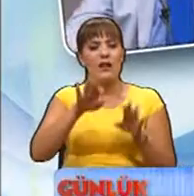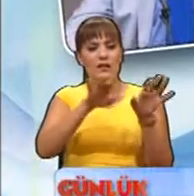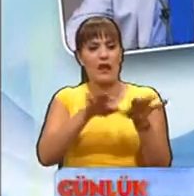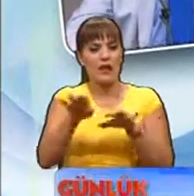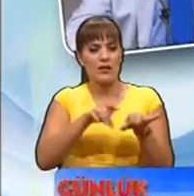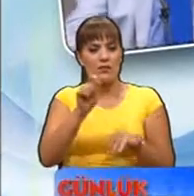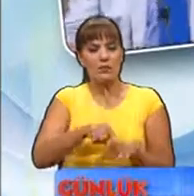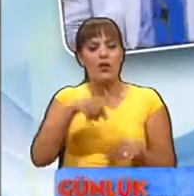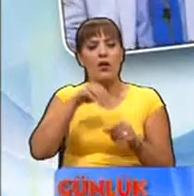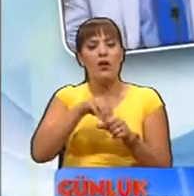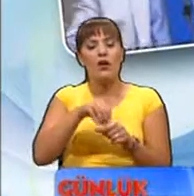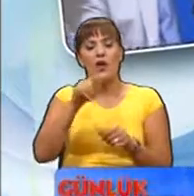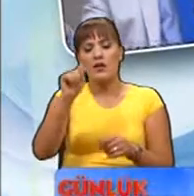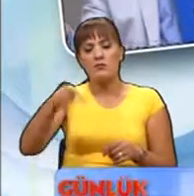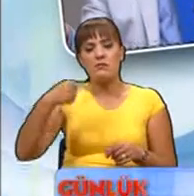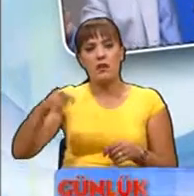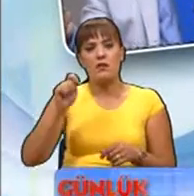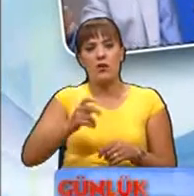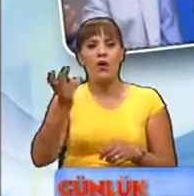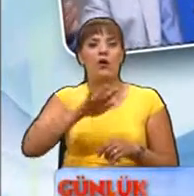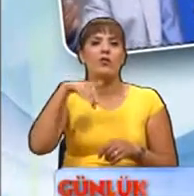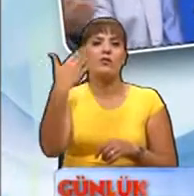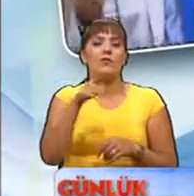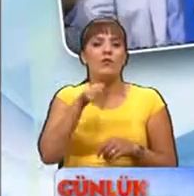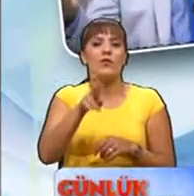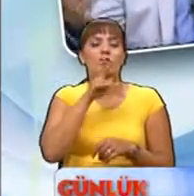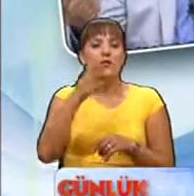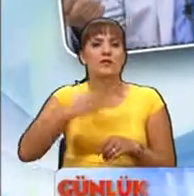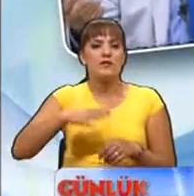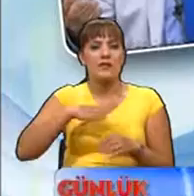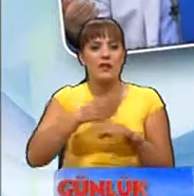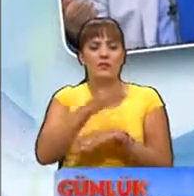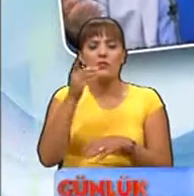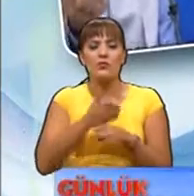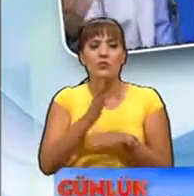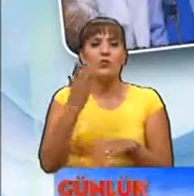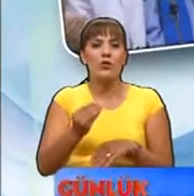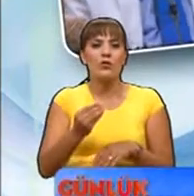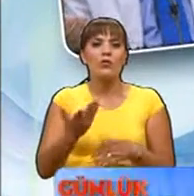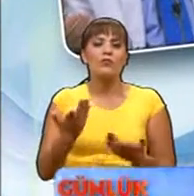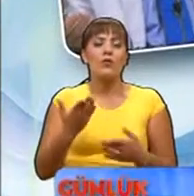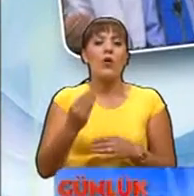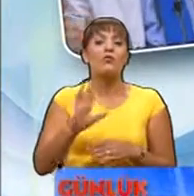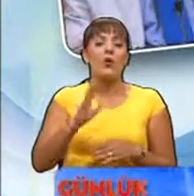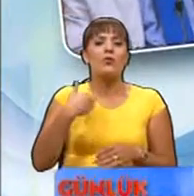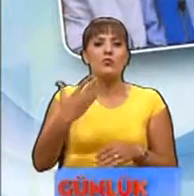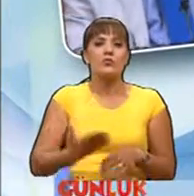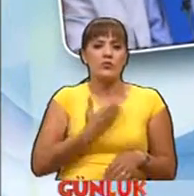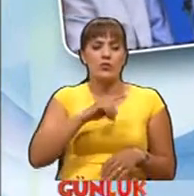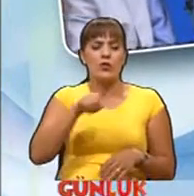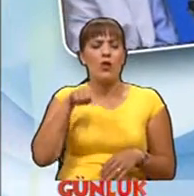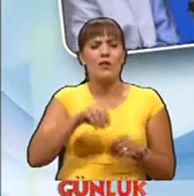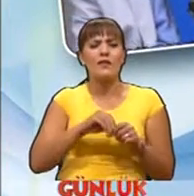ile yazıyor, altına imza atıyor. Öldükten sonra onun son arzularını gerçekleştirmemiz mümkün oluyor. Üzülüyoruz. Hocam peki onu